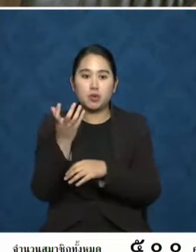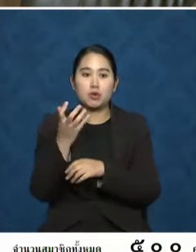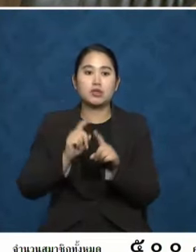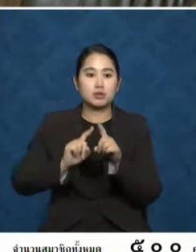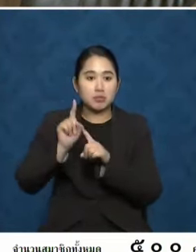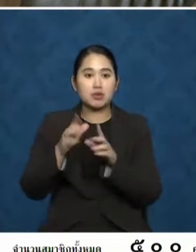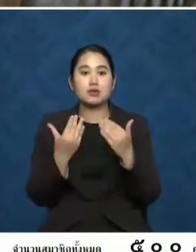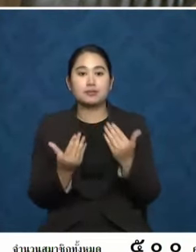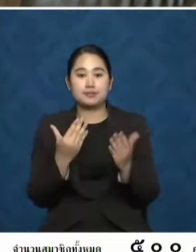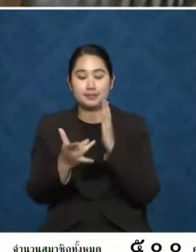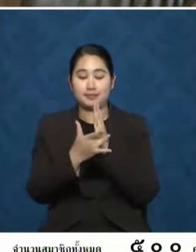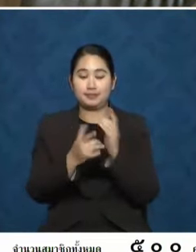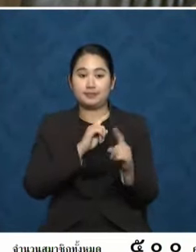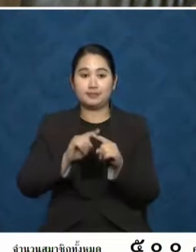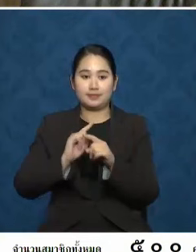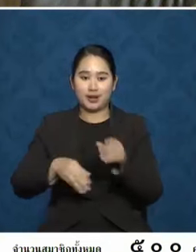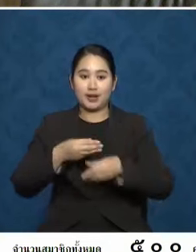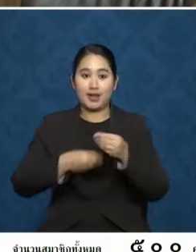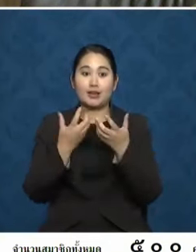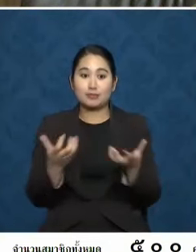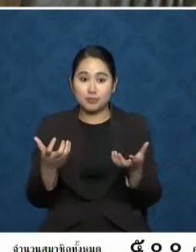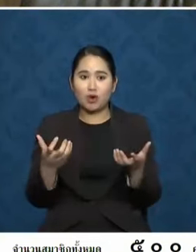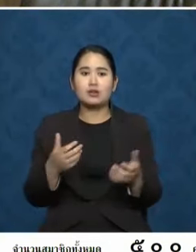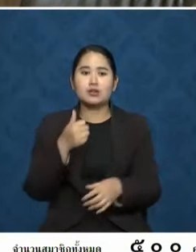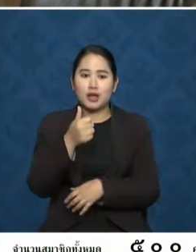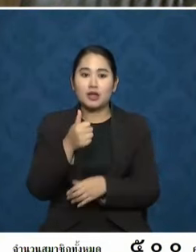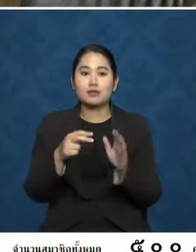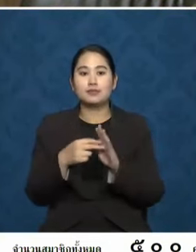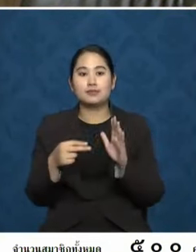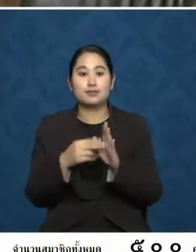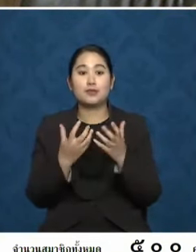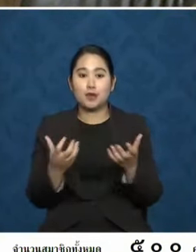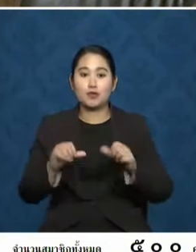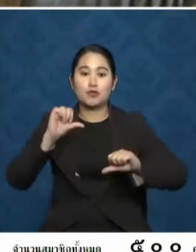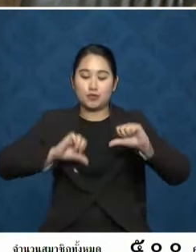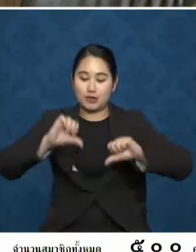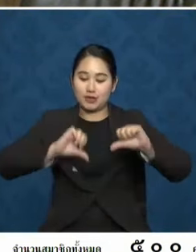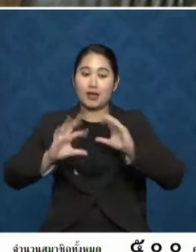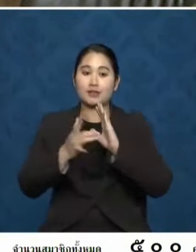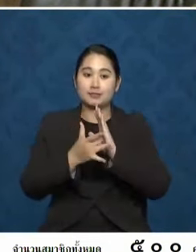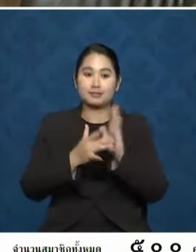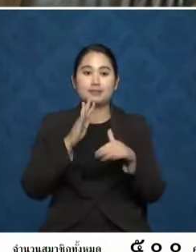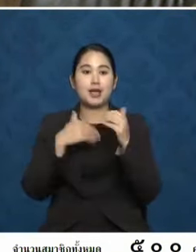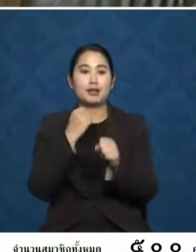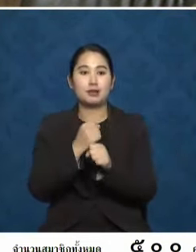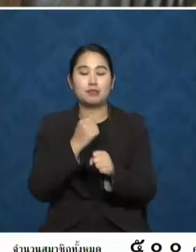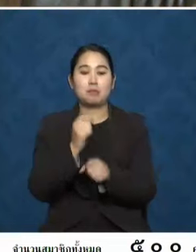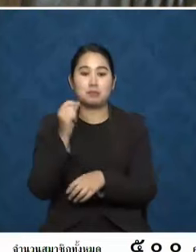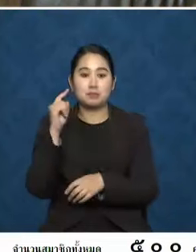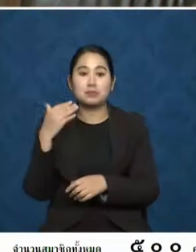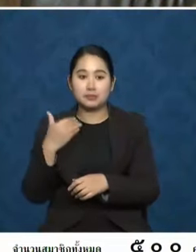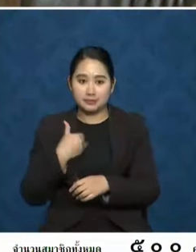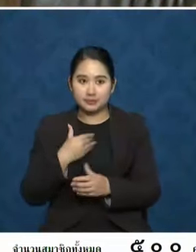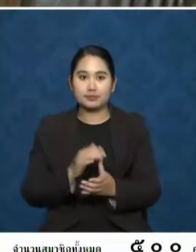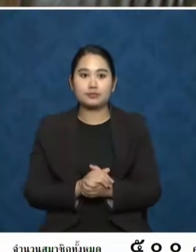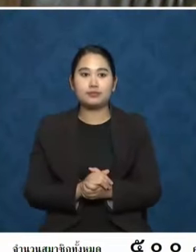หรือสามารถเอาเทคโนโยีต่ ๆ มาขายอยประเทศของเราเขาก็ใช้วิทยาศาต์เทคโนโยีการพัฒนาที่กาวล้ทางนั้น